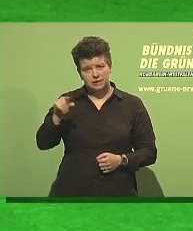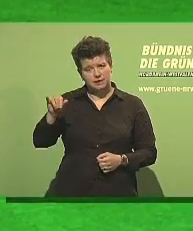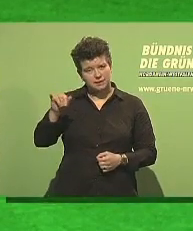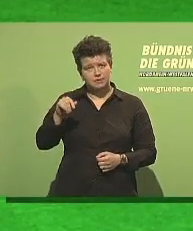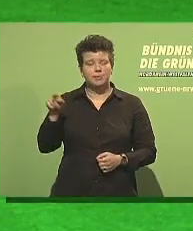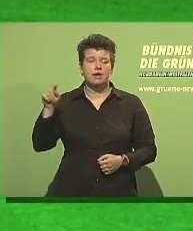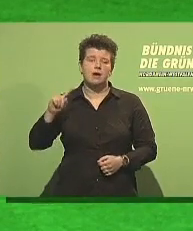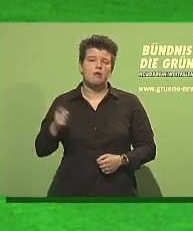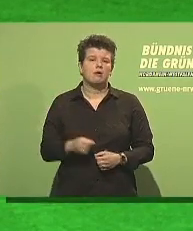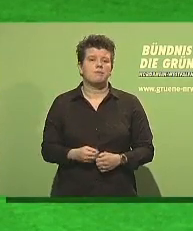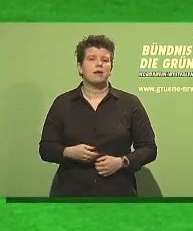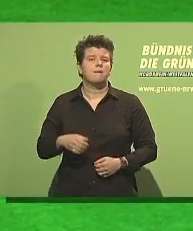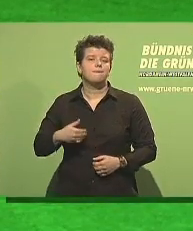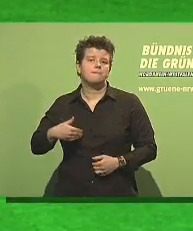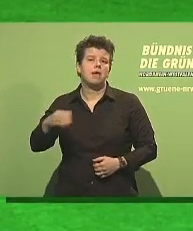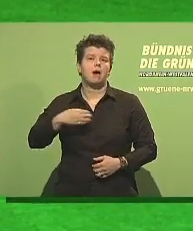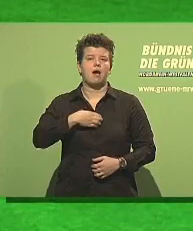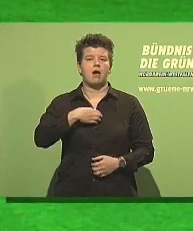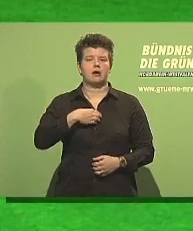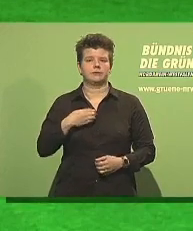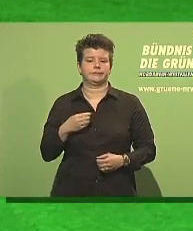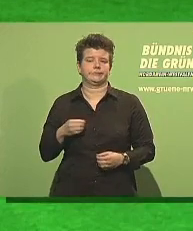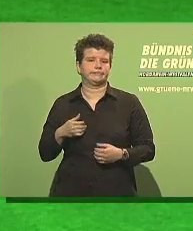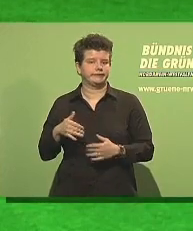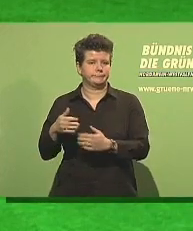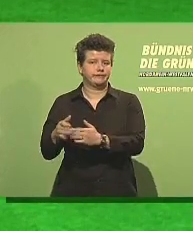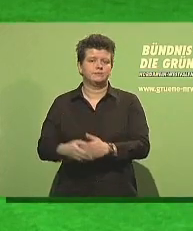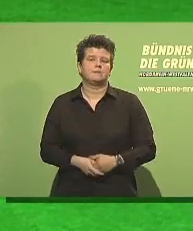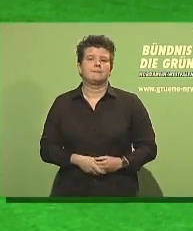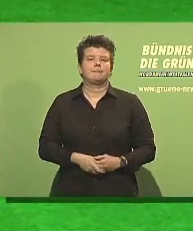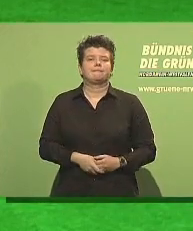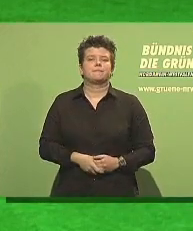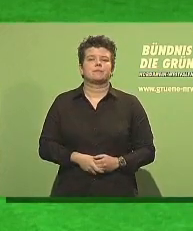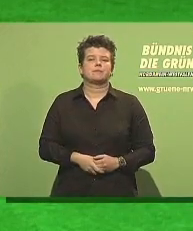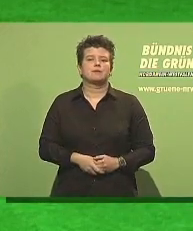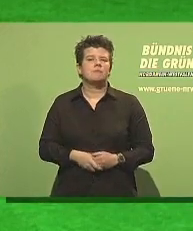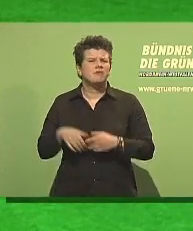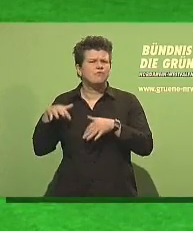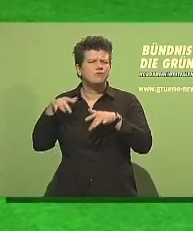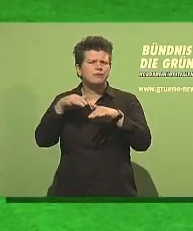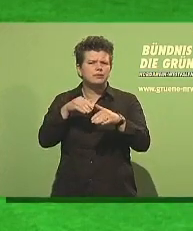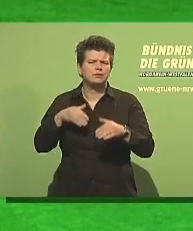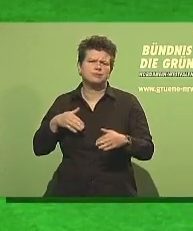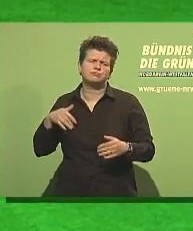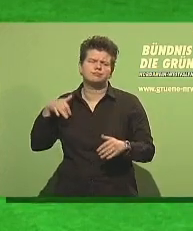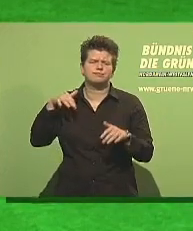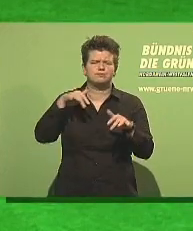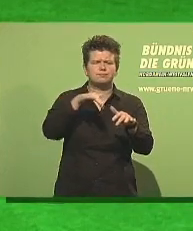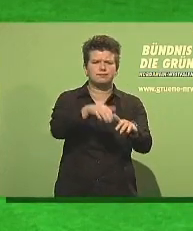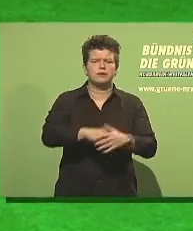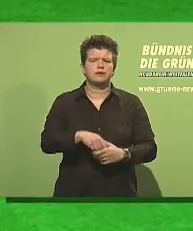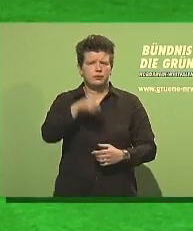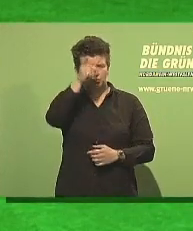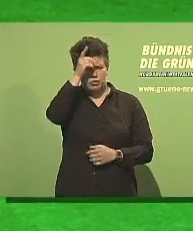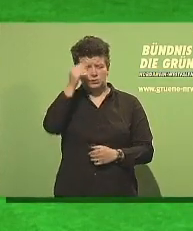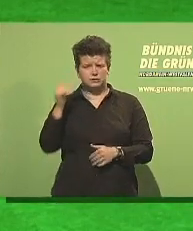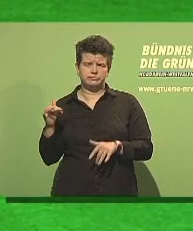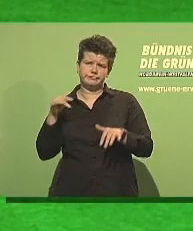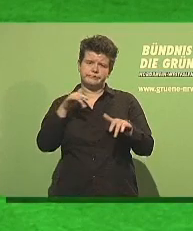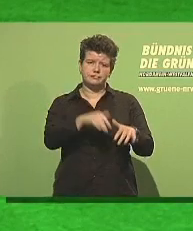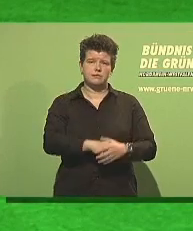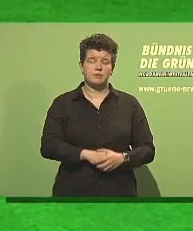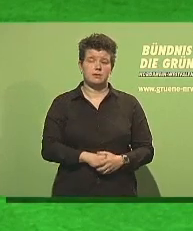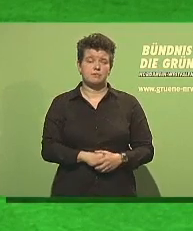mit der Angst vor angeblichen Flüchtlingsströmen. Doch wer oder was soll hier eigentlich geschützt werden? Um die Menschen geht es